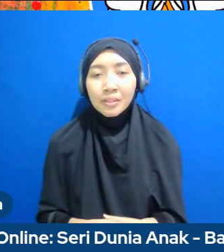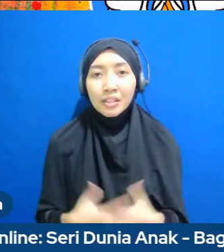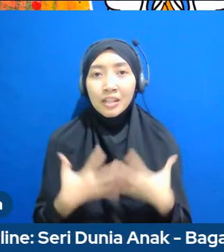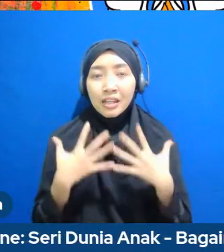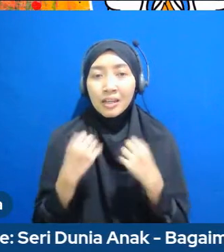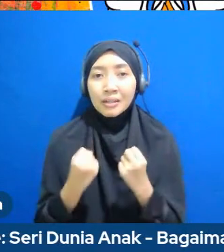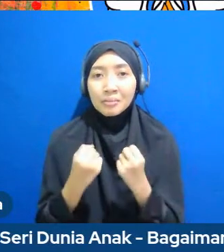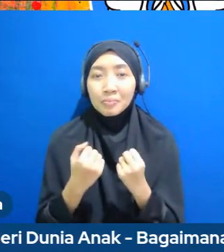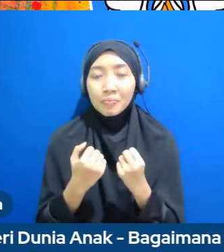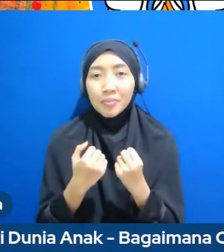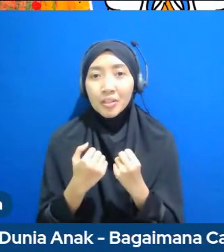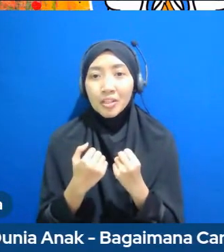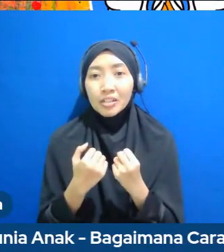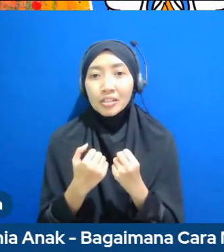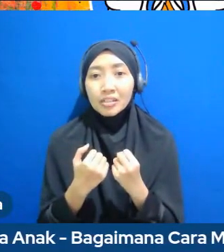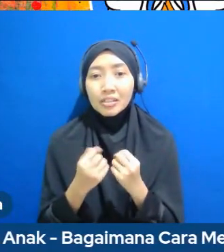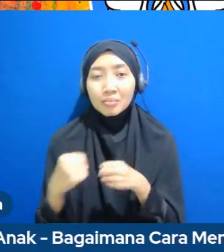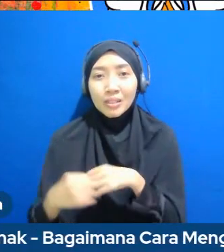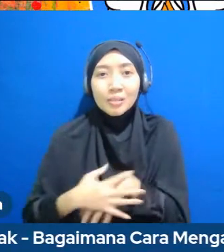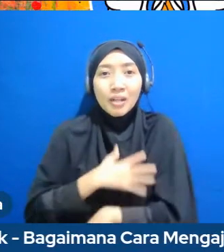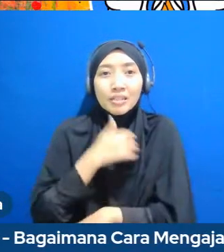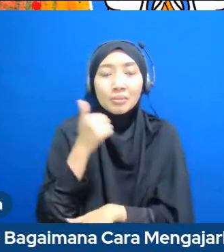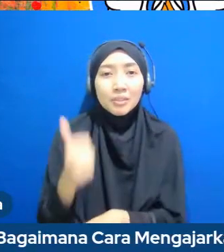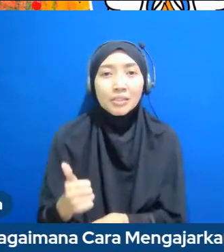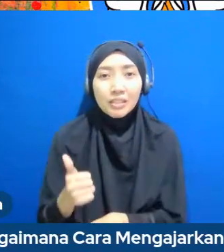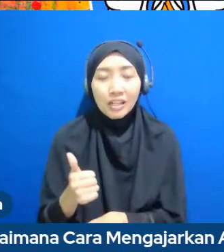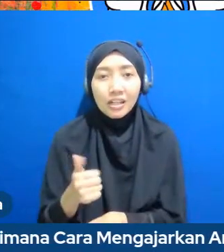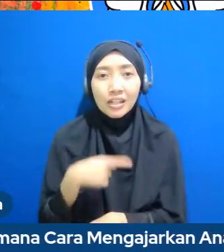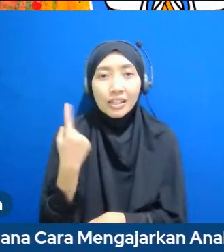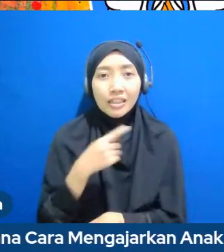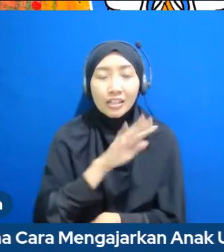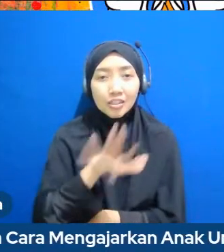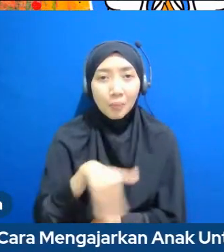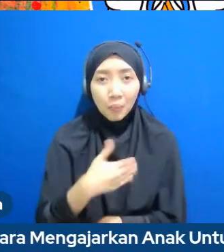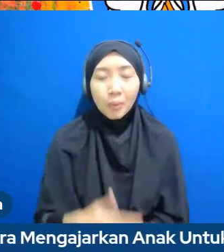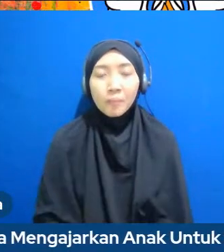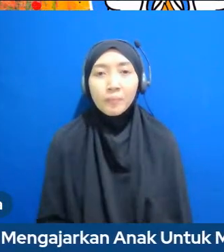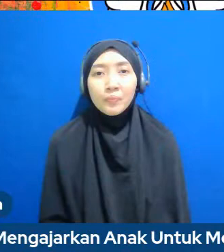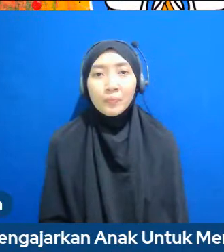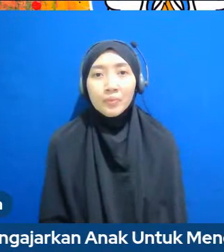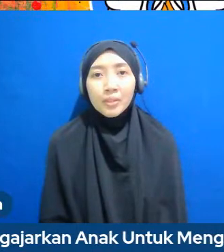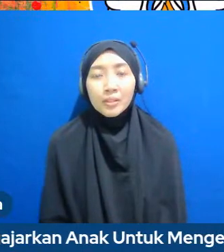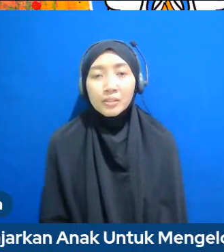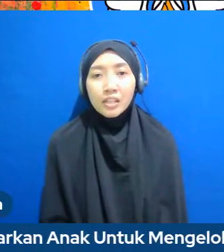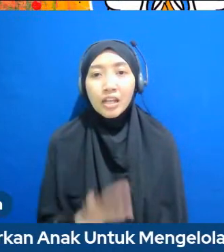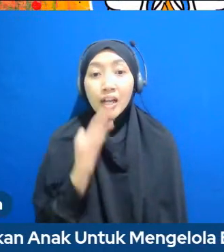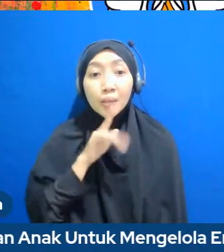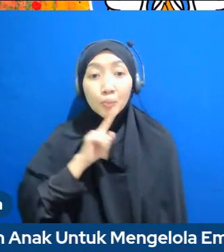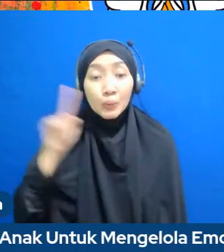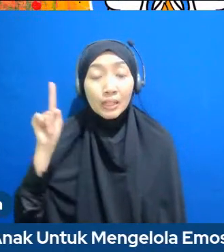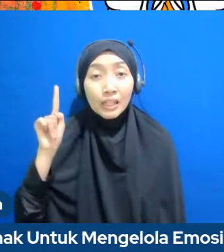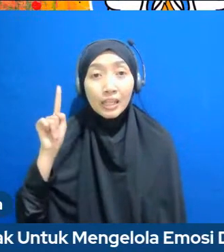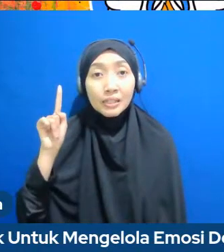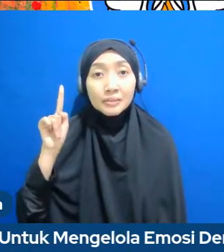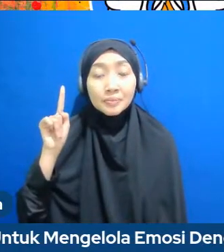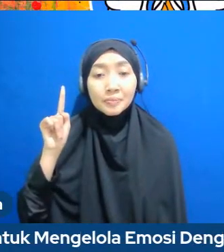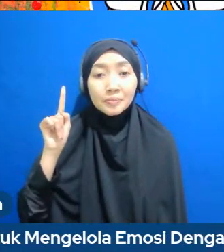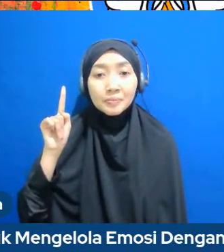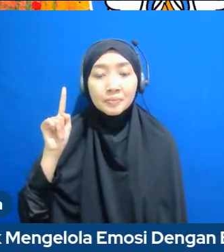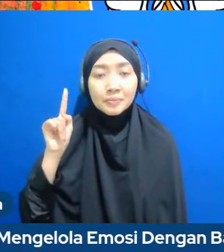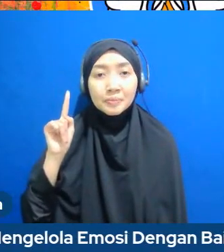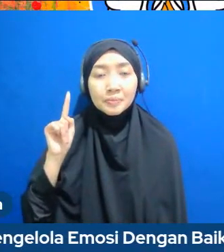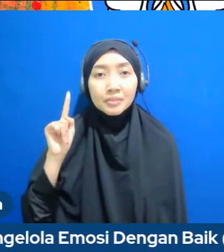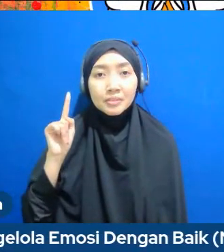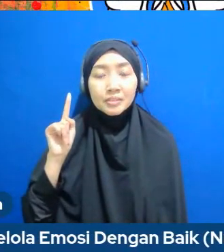Mudah-mudahan bisa menginspirasi kita semua ya. Jadi alhamdulillah,